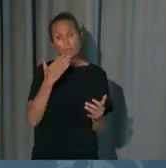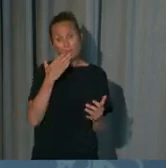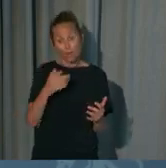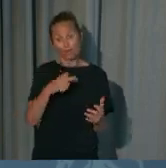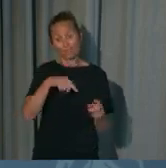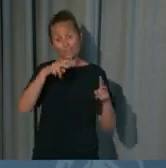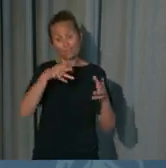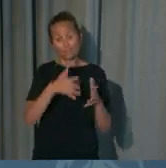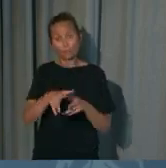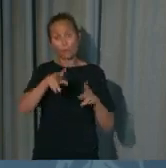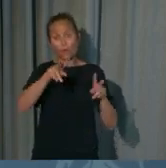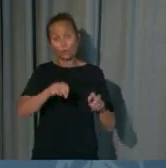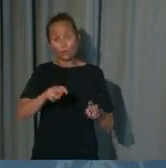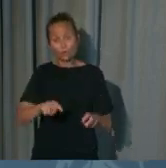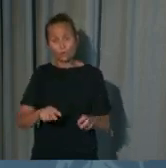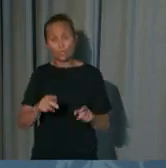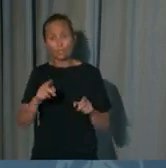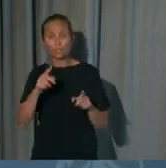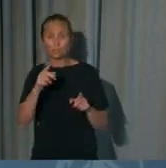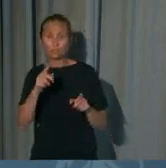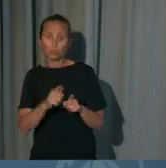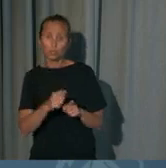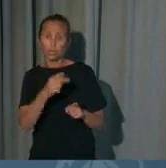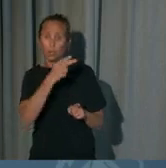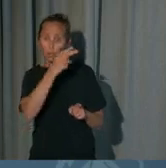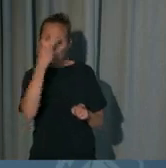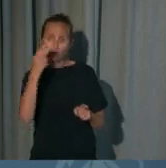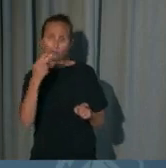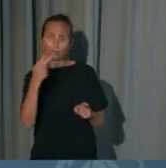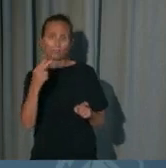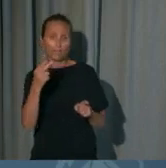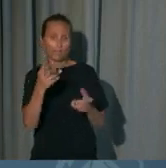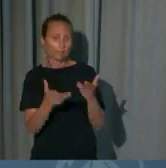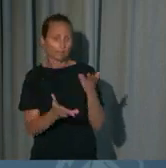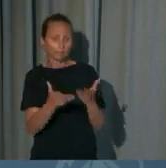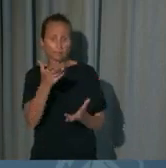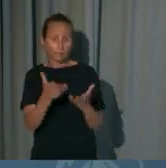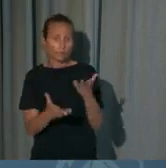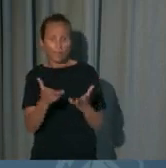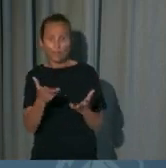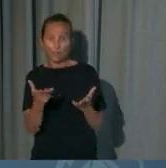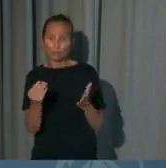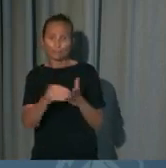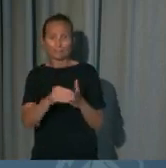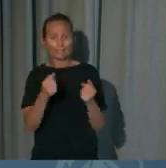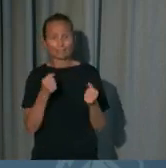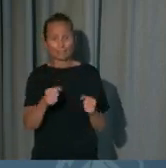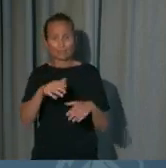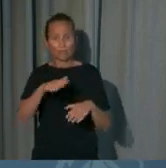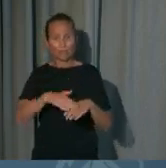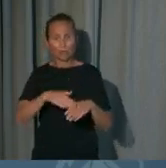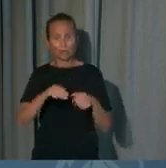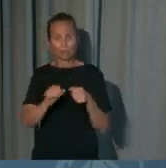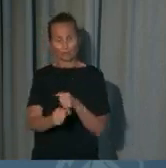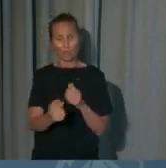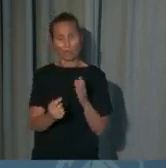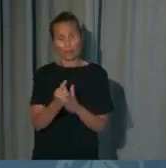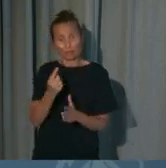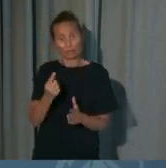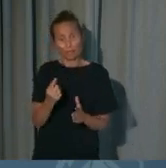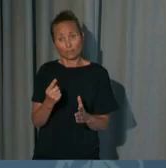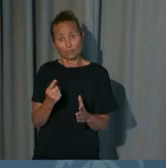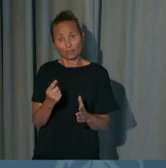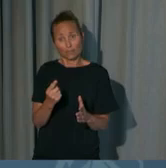gjør sånne undersøkelser, for det gjør jo også at politiet kan gjøre vurderinger, sette inn tiltak og forebygge hendelser. Og så ser